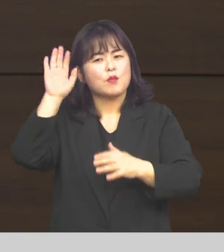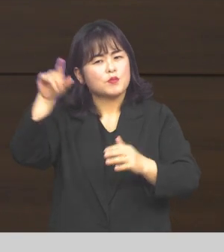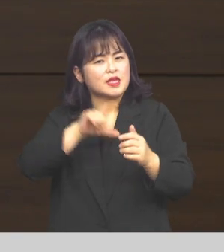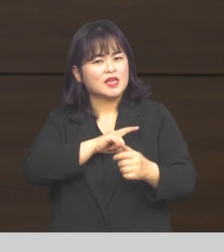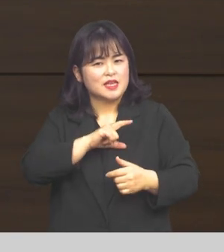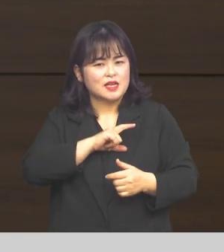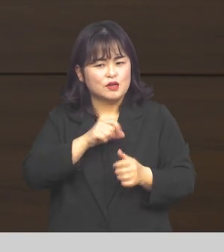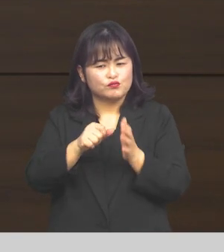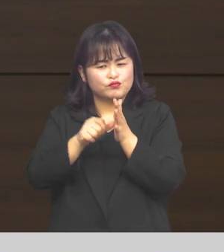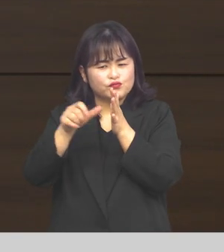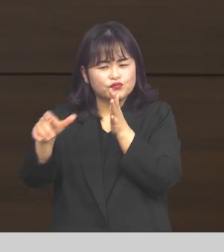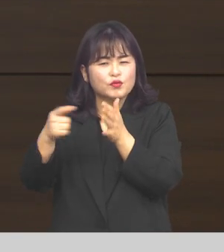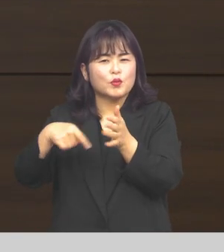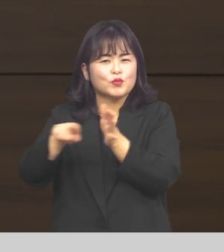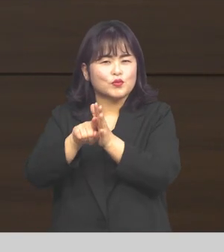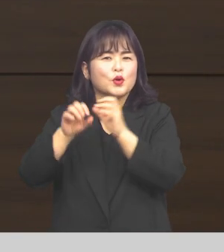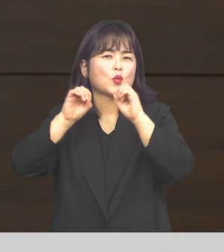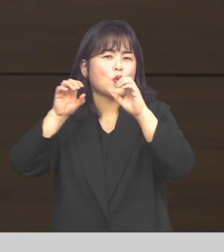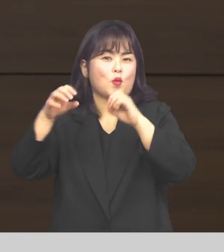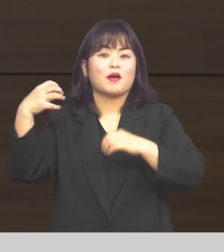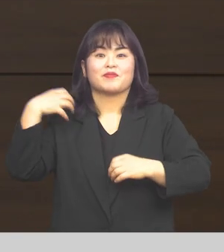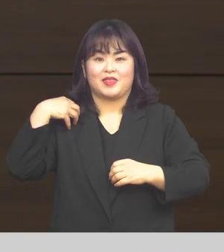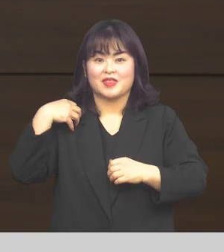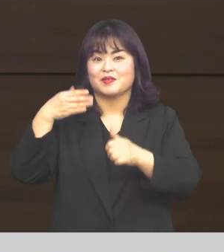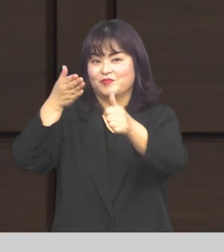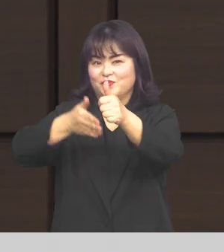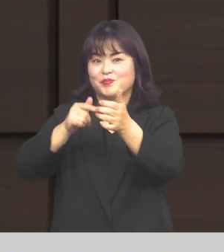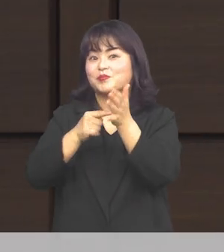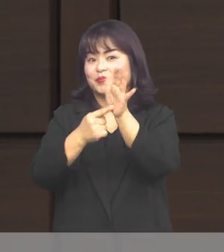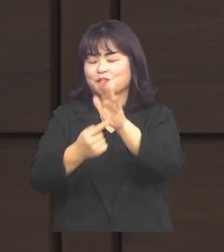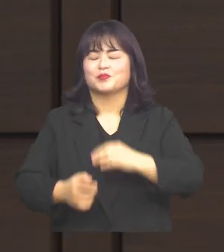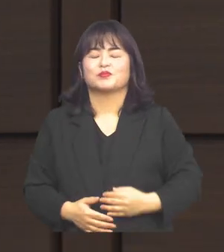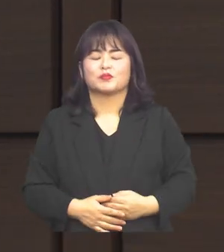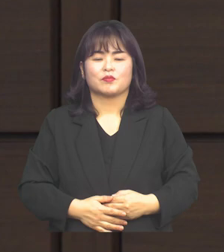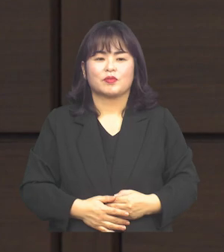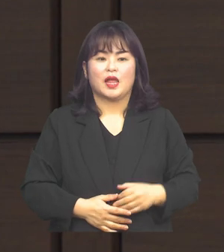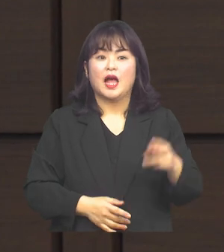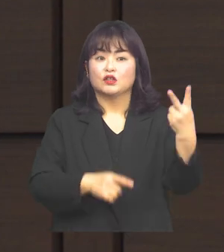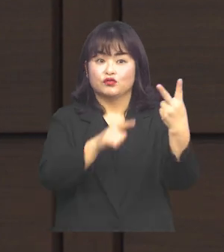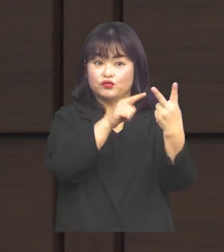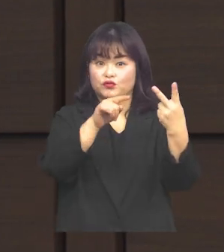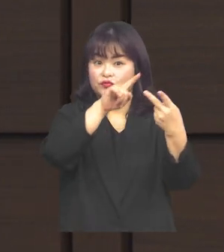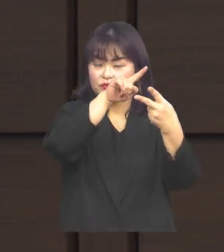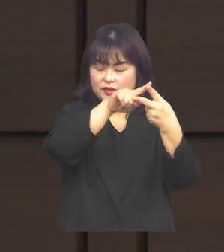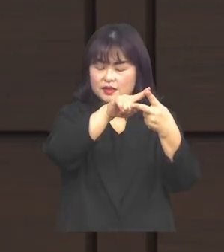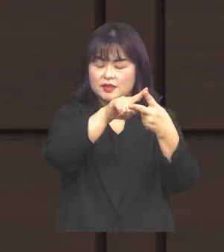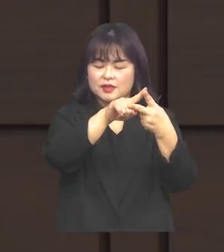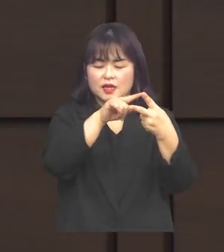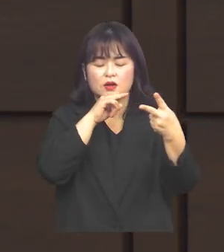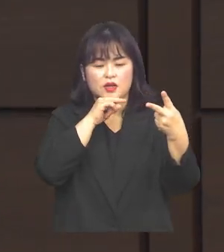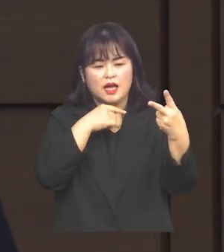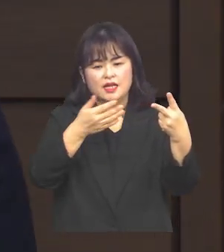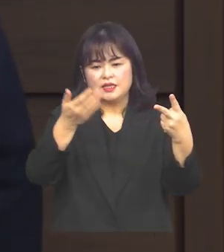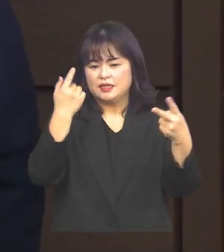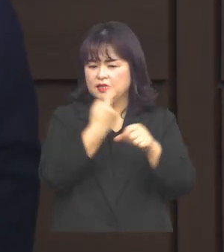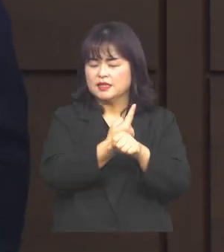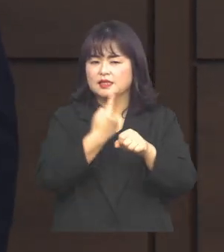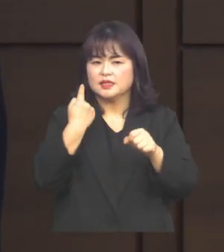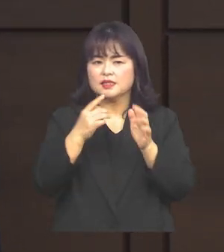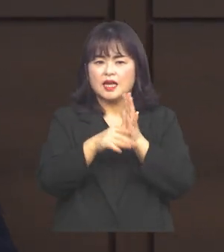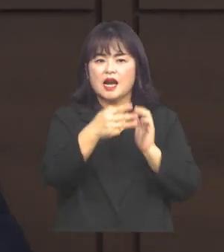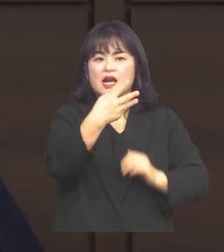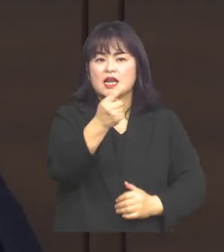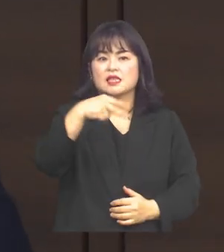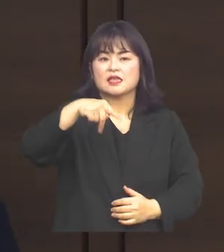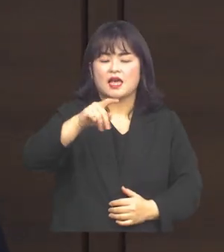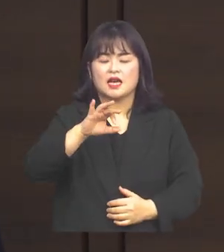용인의 브랜드 가치를 알리는 활동에 앞장서달라고 당부했습니다. 김경호 씨와 윤정수 씨는 지난해 리사이클